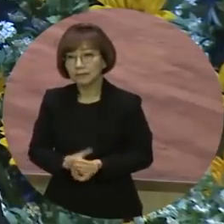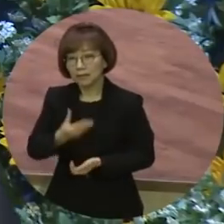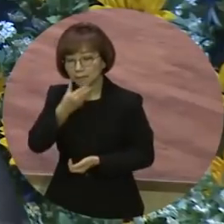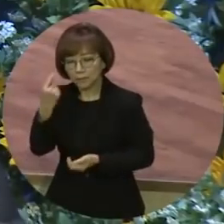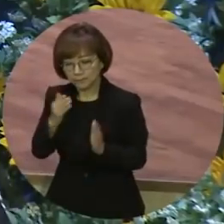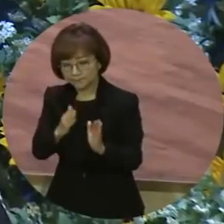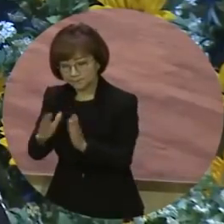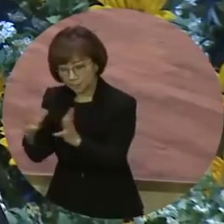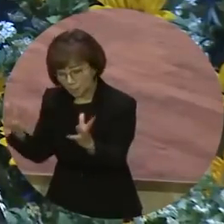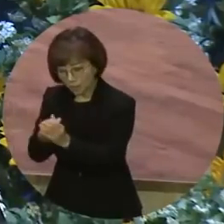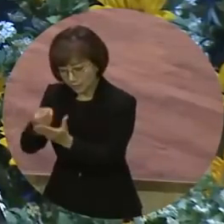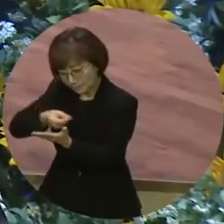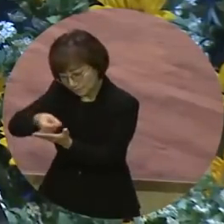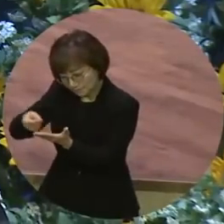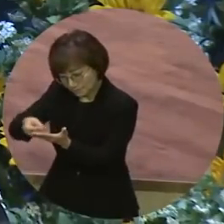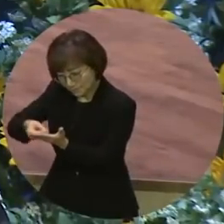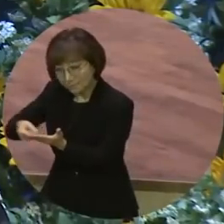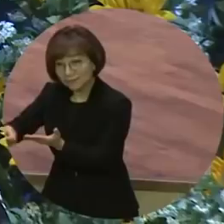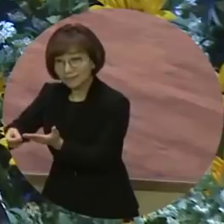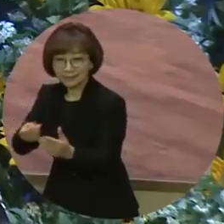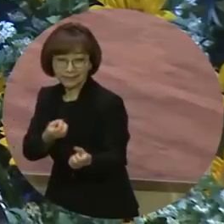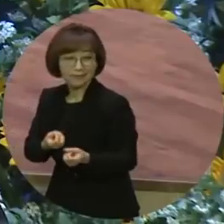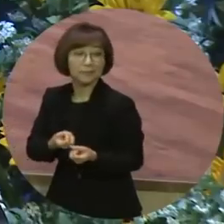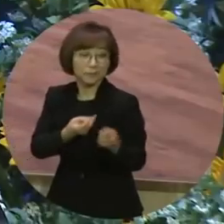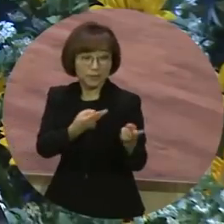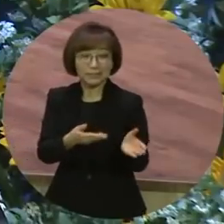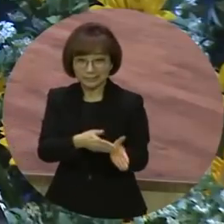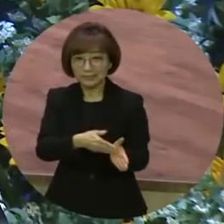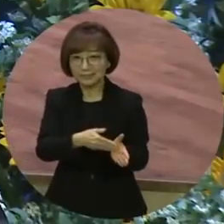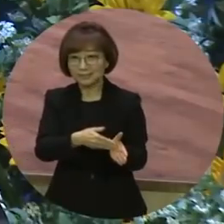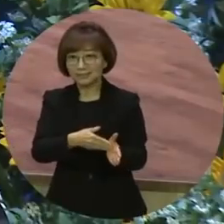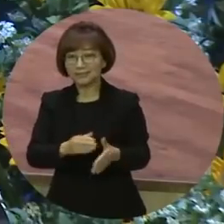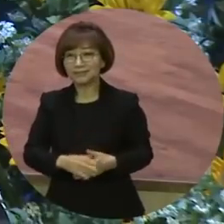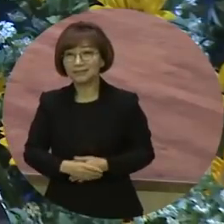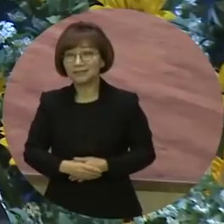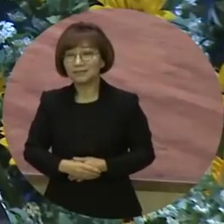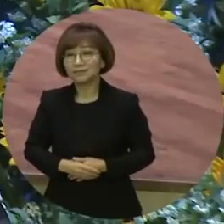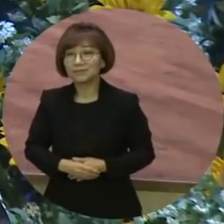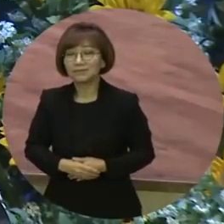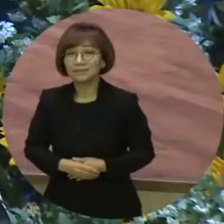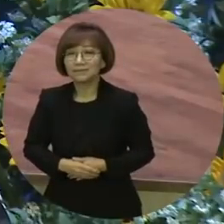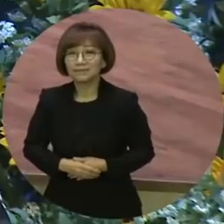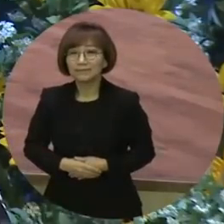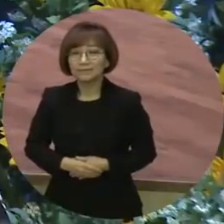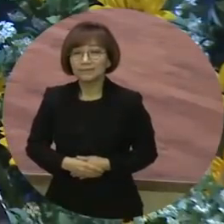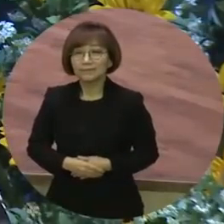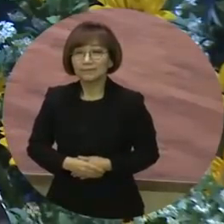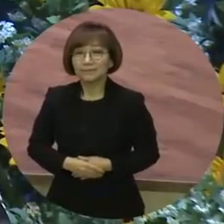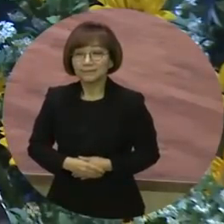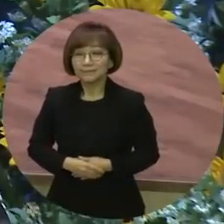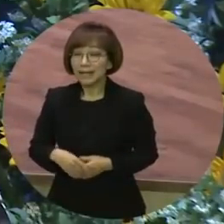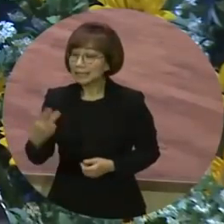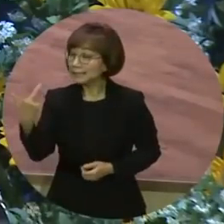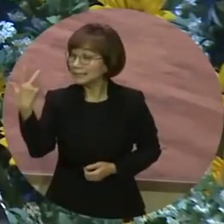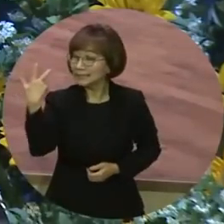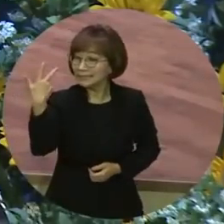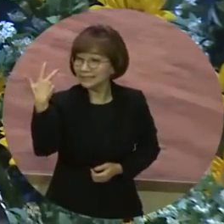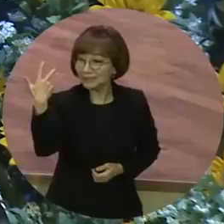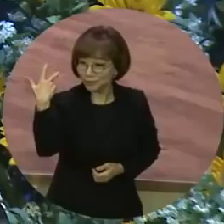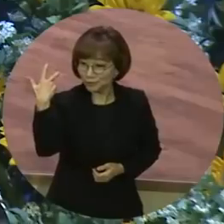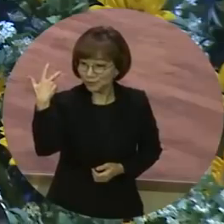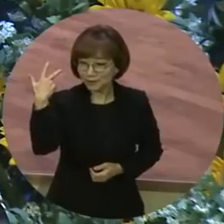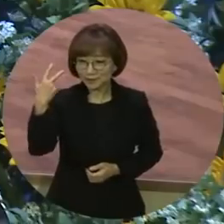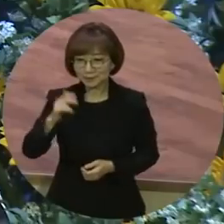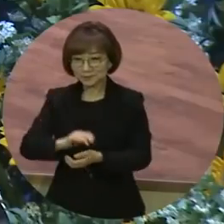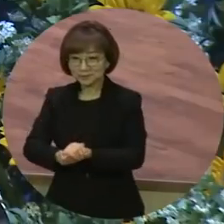잘 정리해서 이렇게 이들에게 보낸 것입니다. 특별히 이 지난 시간에 살펴보았던 것처럼